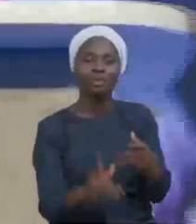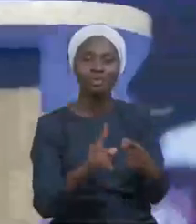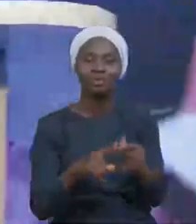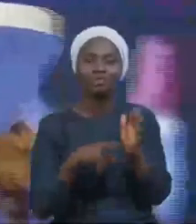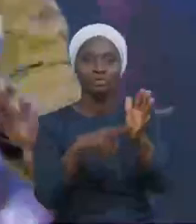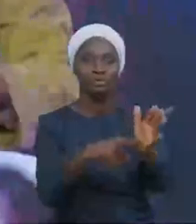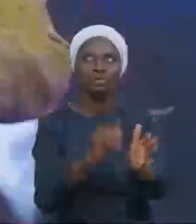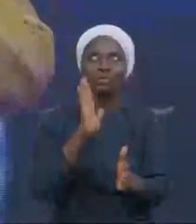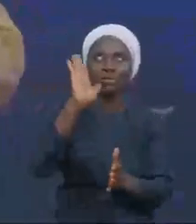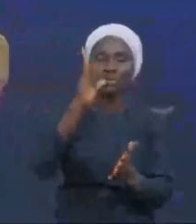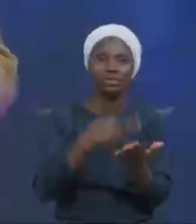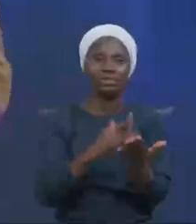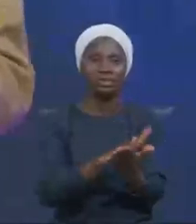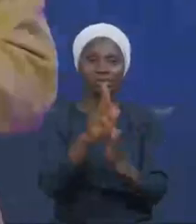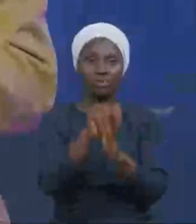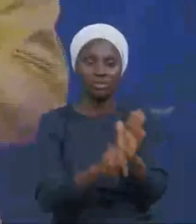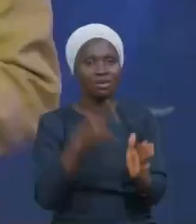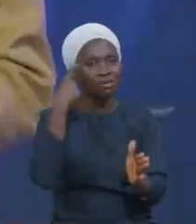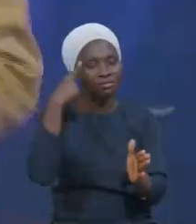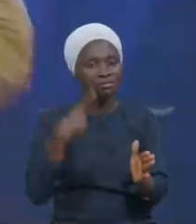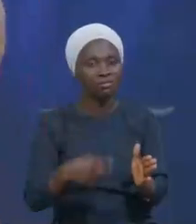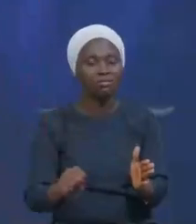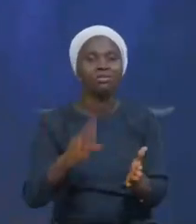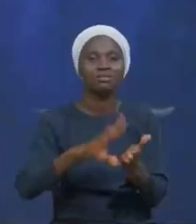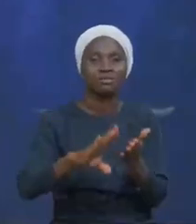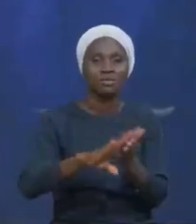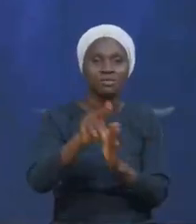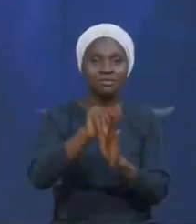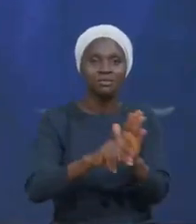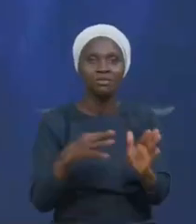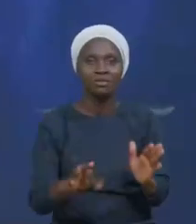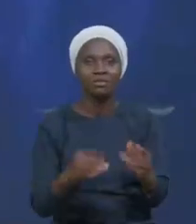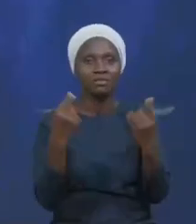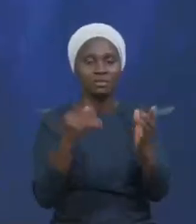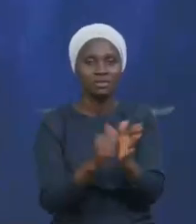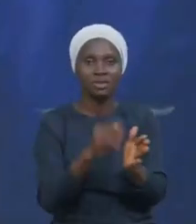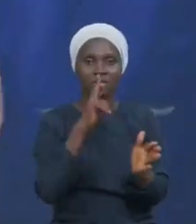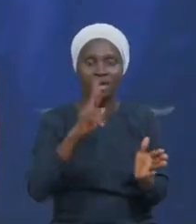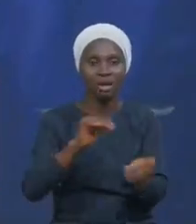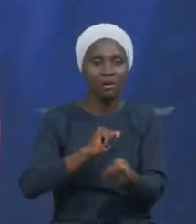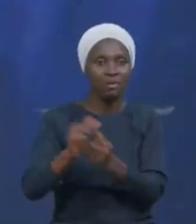temps de sa patience, afin, dis-je.